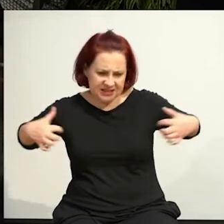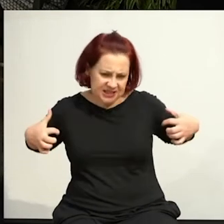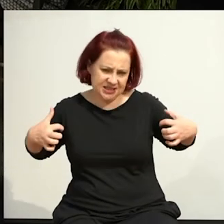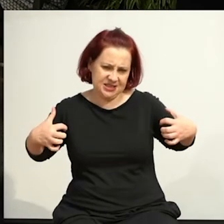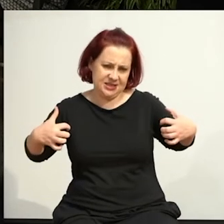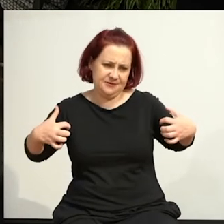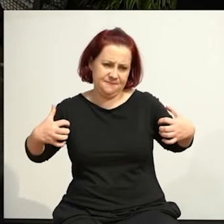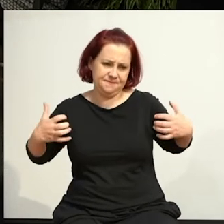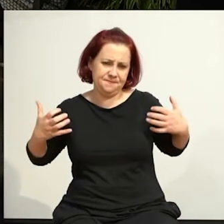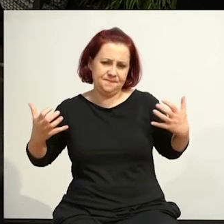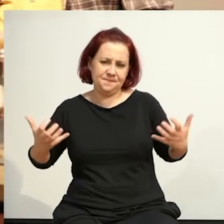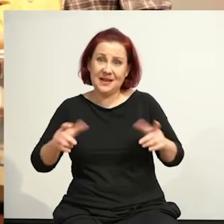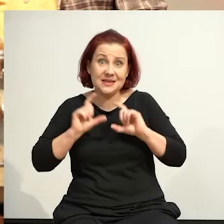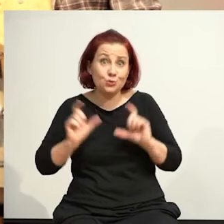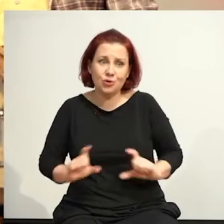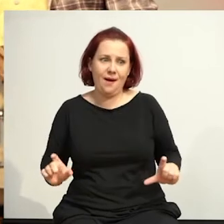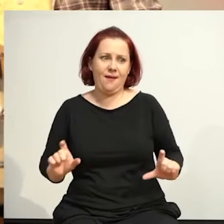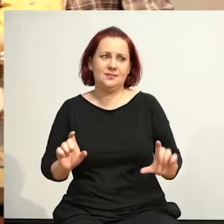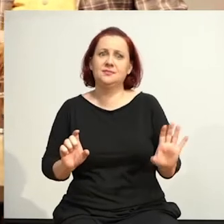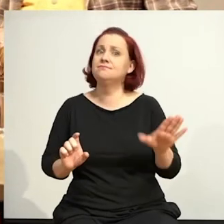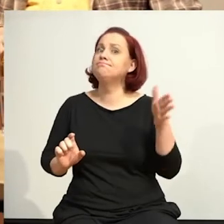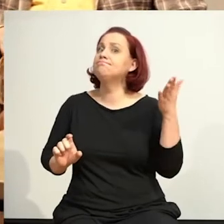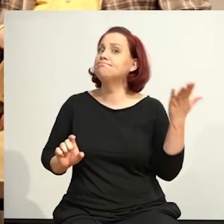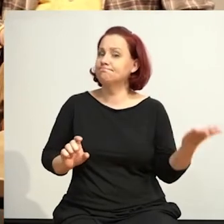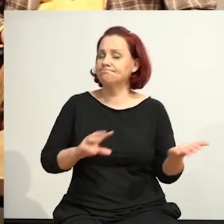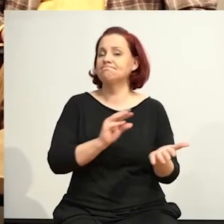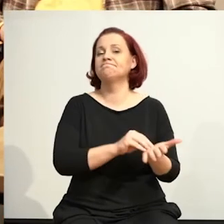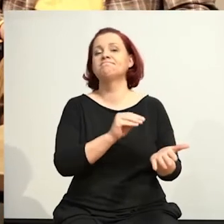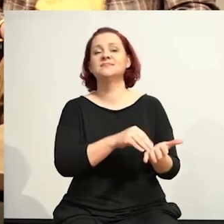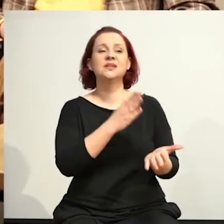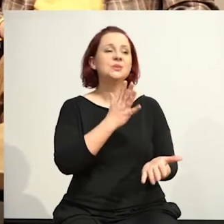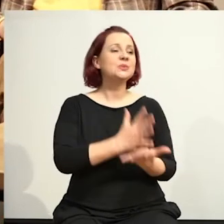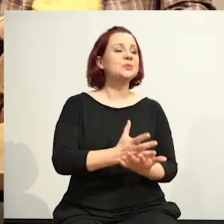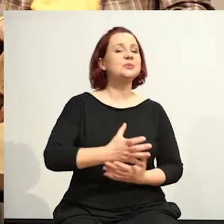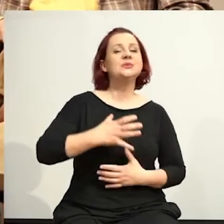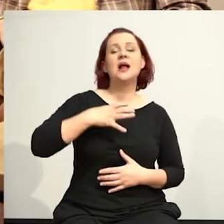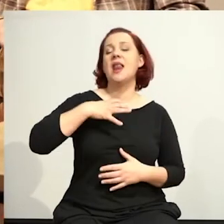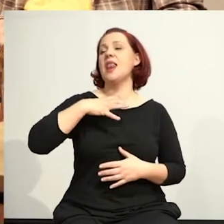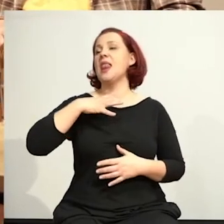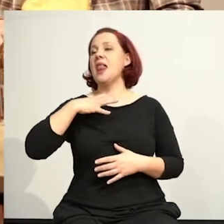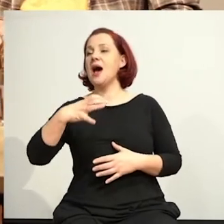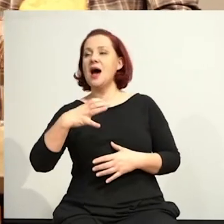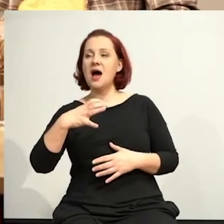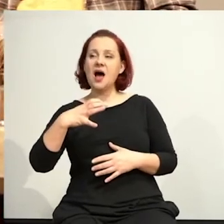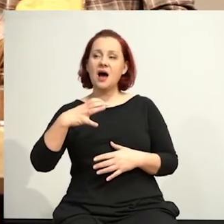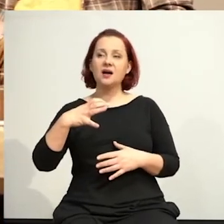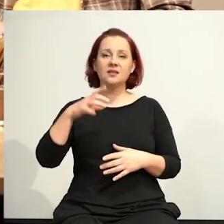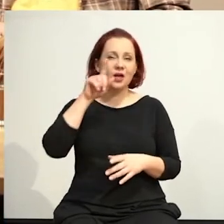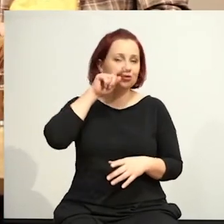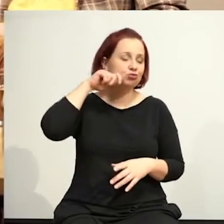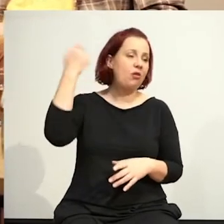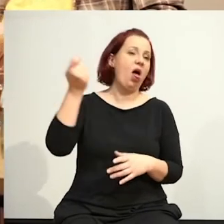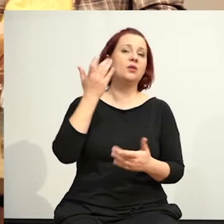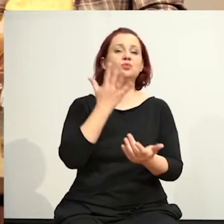Z jednej strony przyzwyczajony do kultury szlacheckiej, brylujący na salonach, przecież wiadomo,